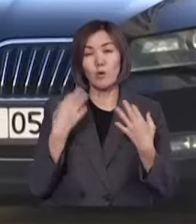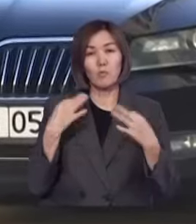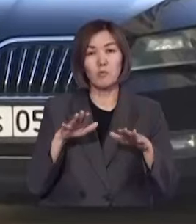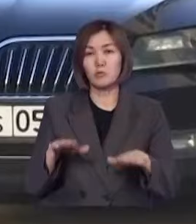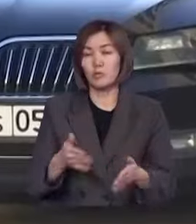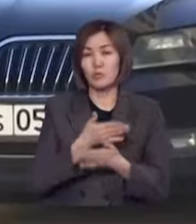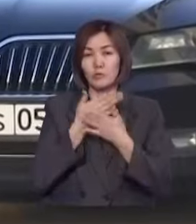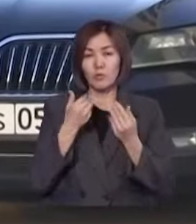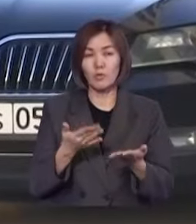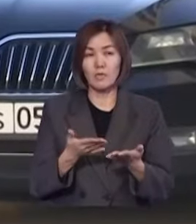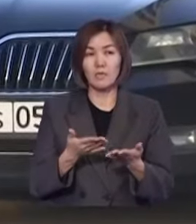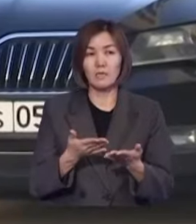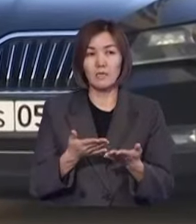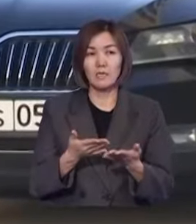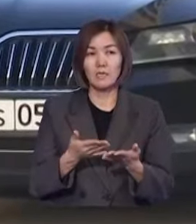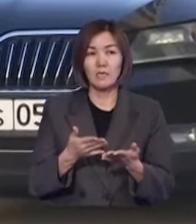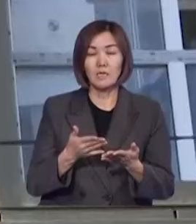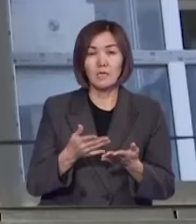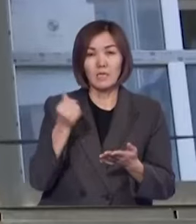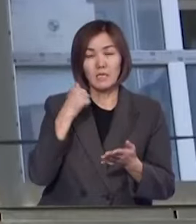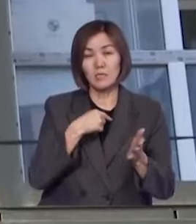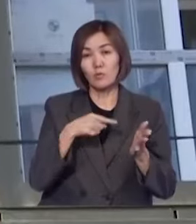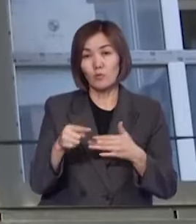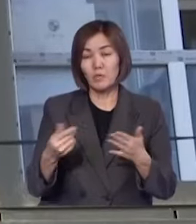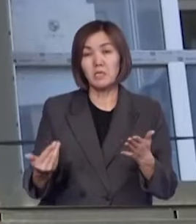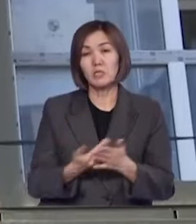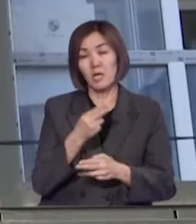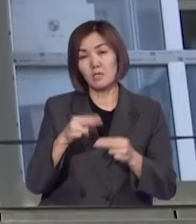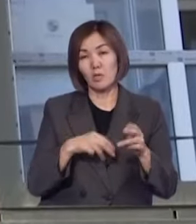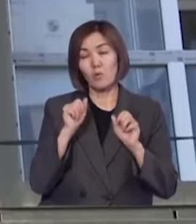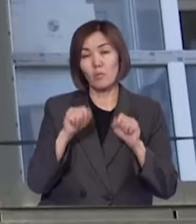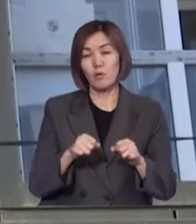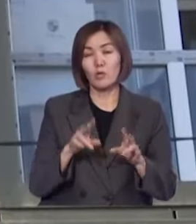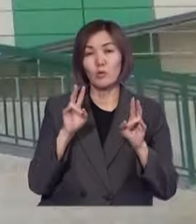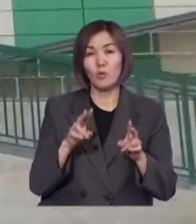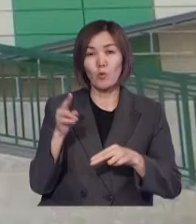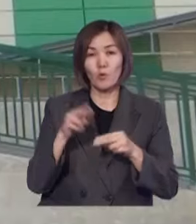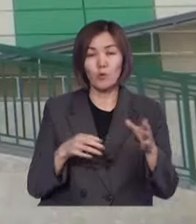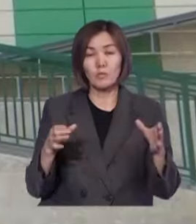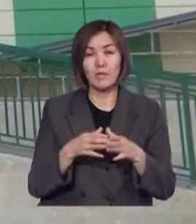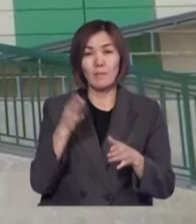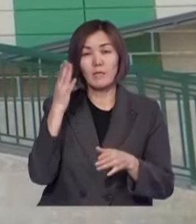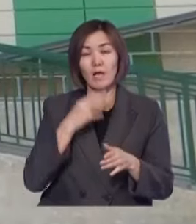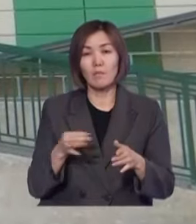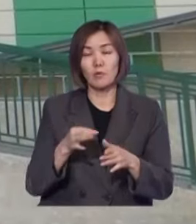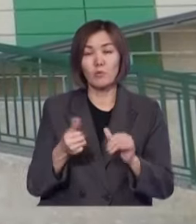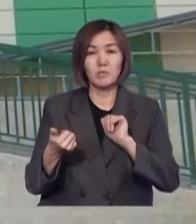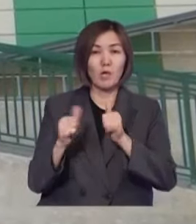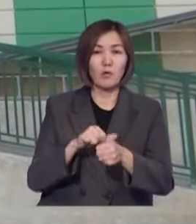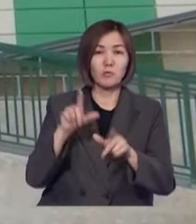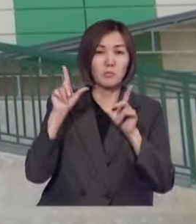жоқтың қасы. Тек ескілерін бұзып, орнына жаңасын тұрғыза алады. Сондықтан құрылыс компанияларының көбі Алматы облысына көз тігіп отыр. Жалпы